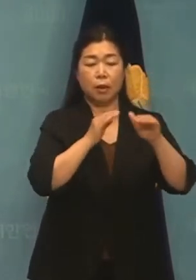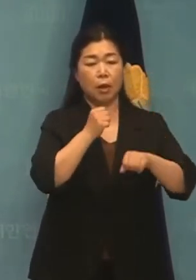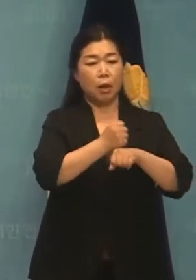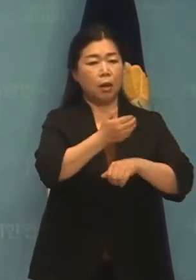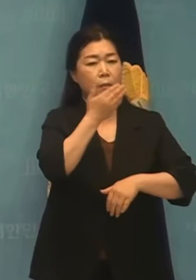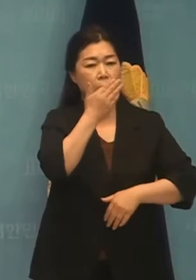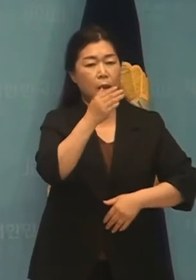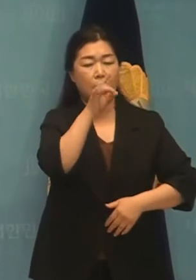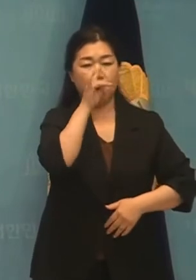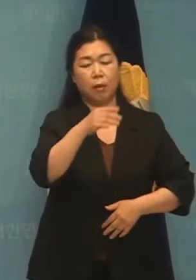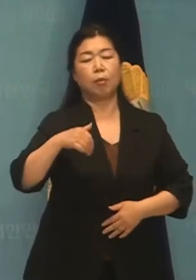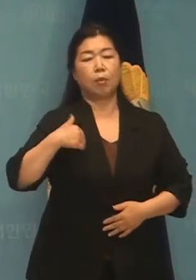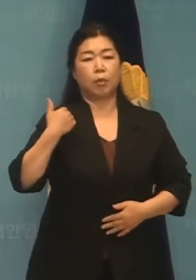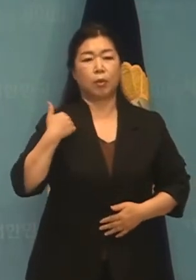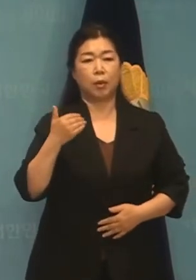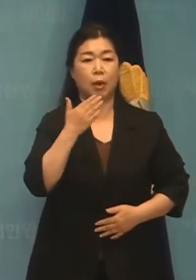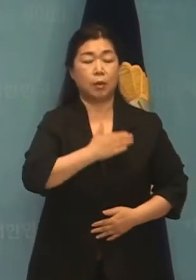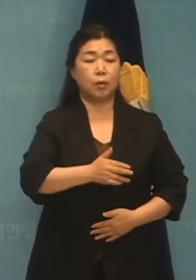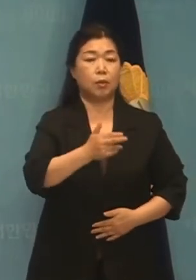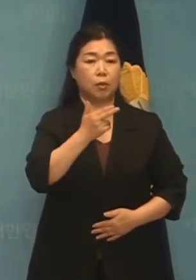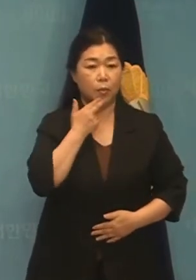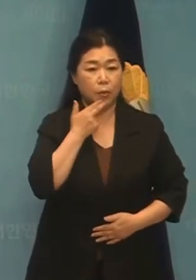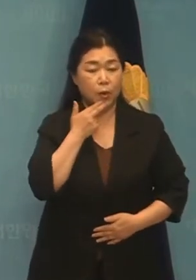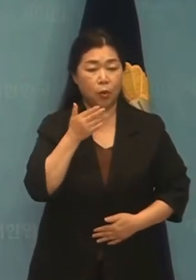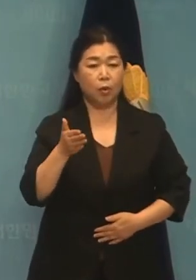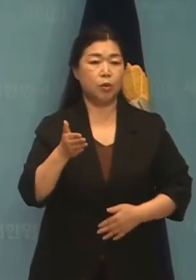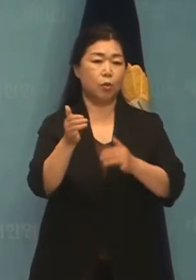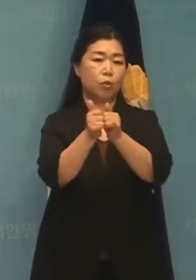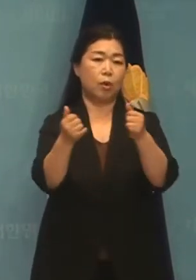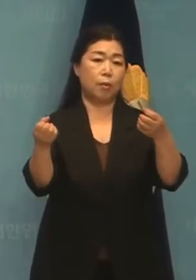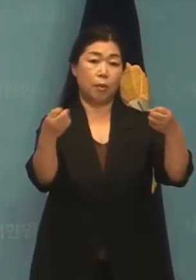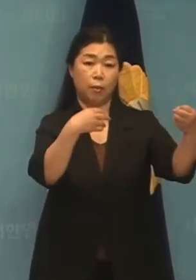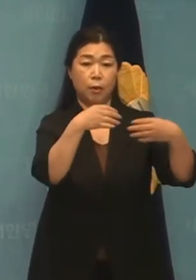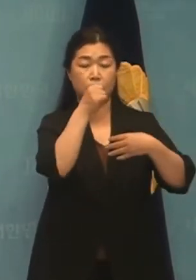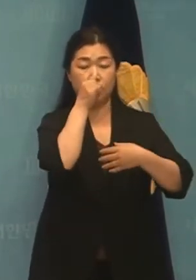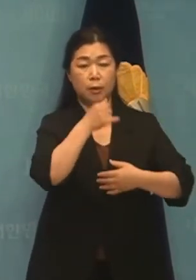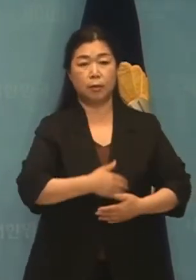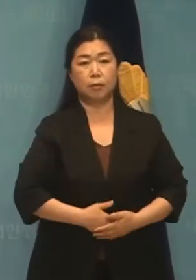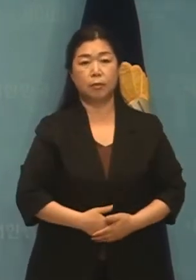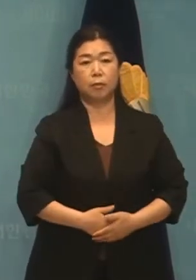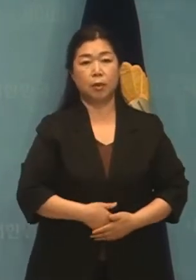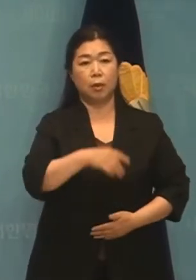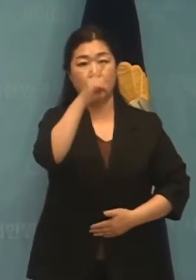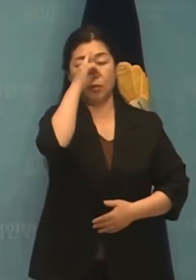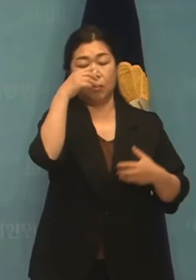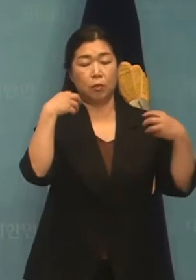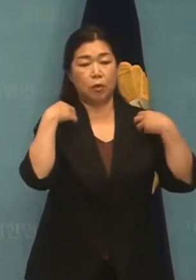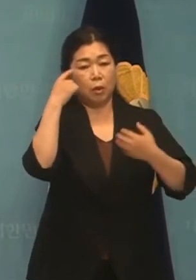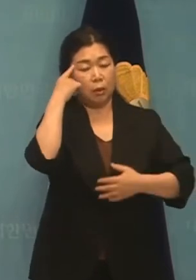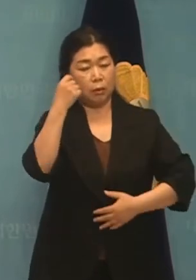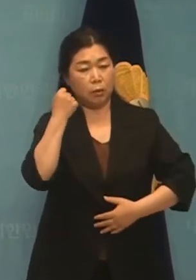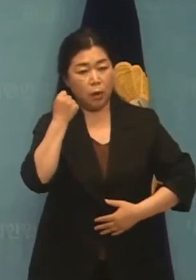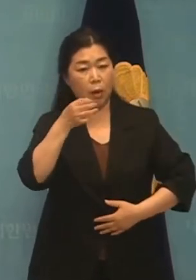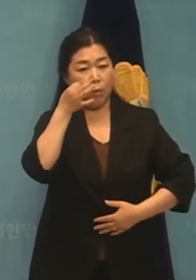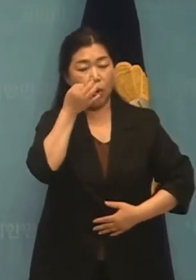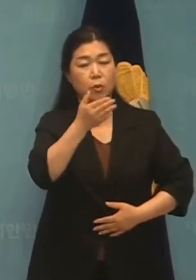불가능에 가깝다는 게 전문가들의 의견입니다. 정부가 의지를 보여야